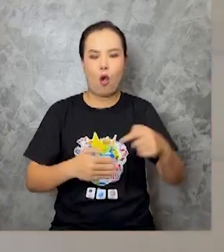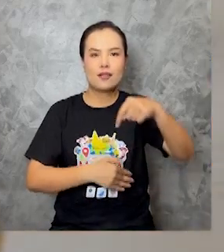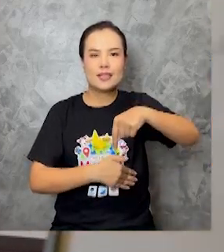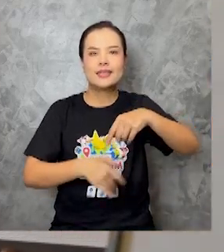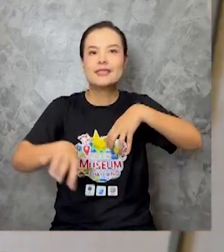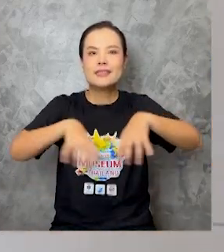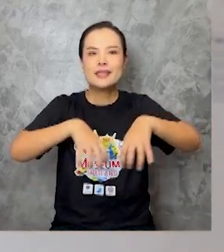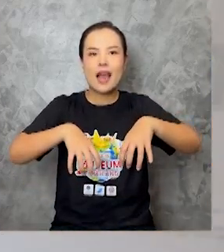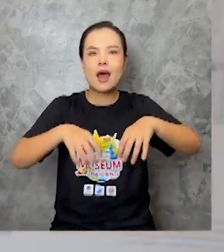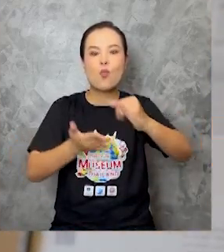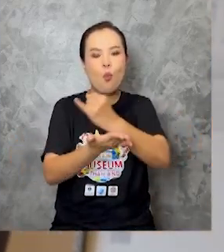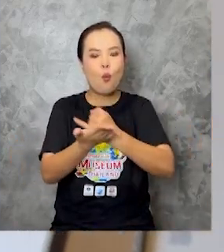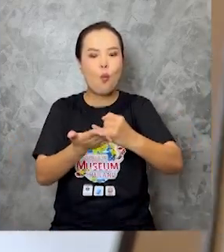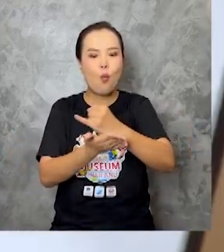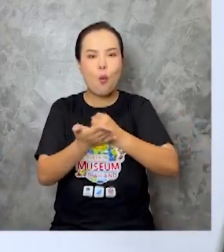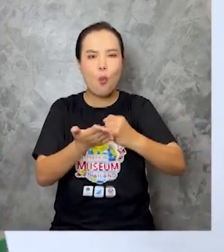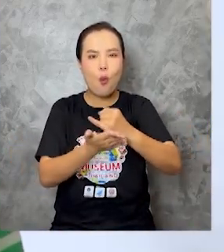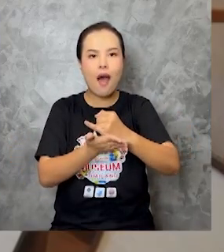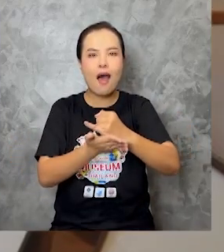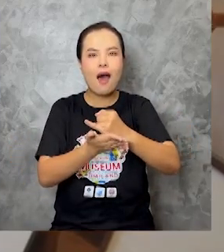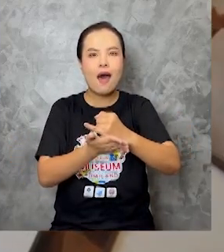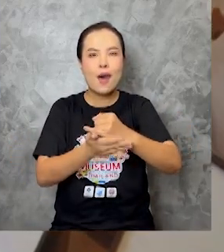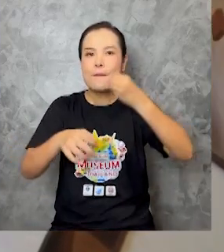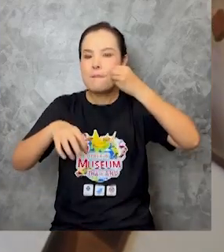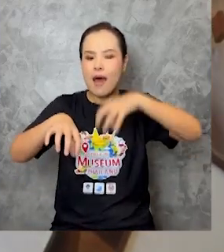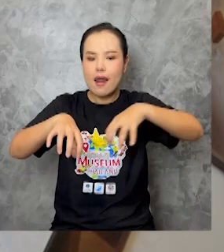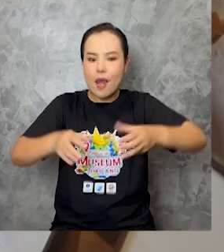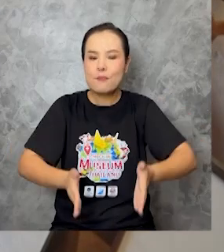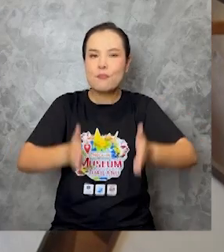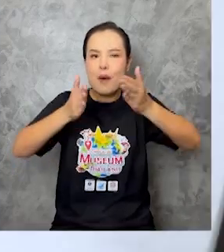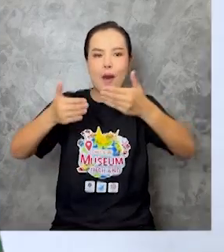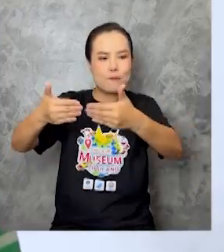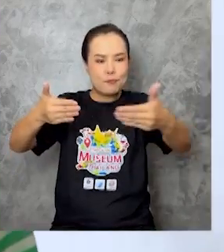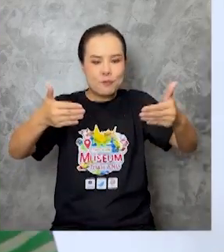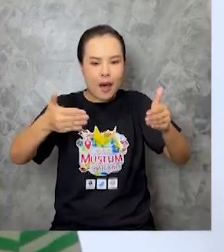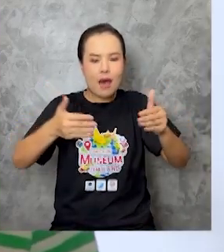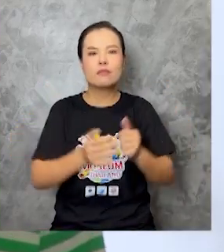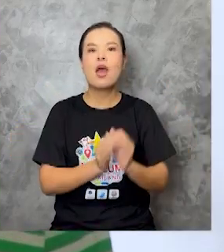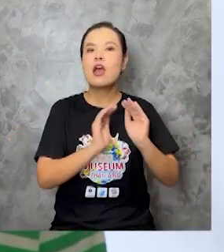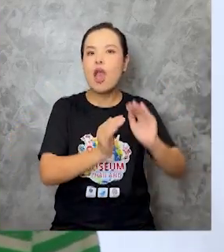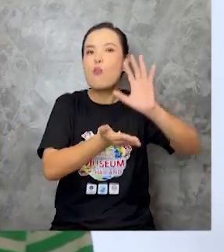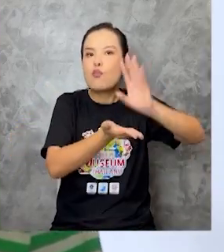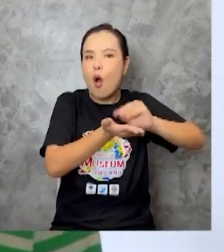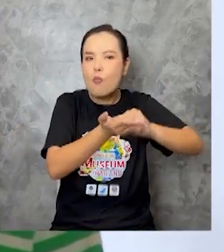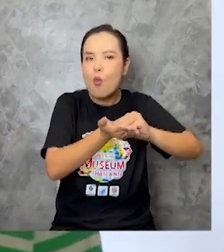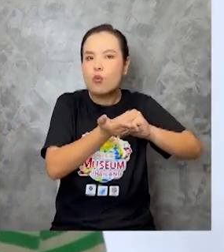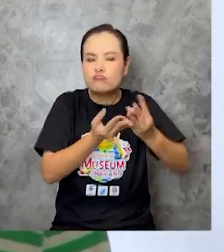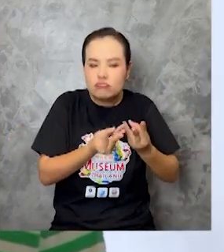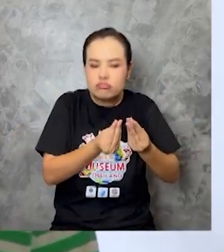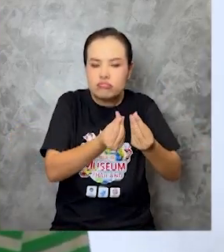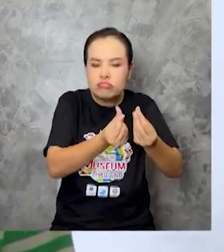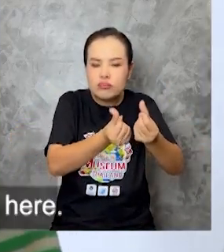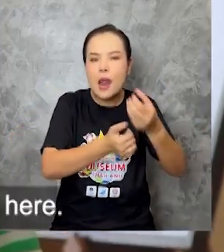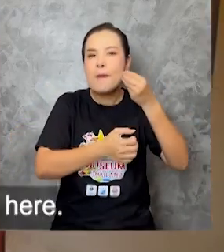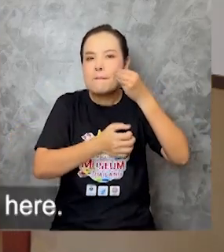จัดแสดงภาพวาดทางสถาปัตยกรรมที่เรียกว่าภาพเวอร์นาดอกอะค่ะเป็นการเก็บข้อมูลรายละเอียดสถาปัต